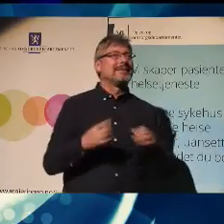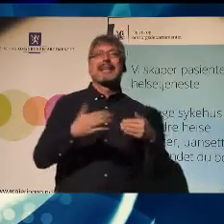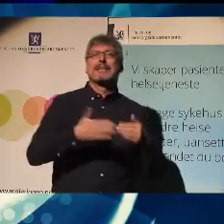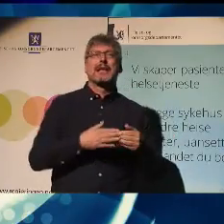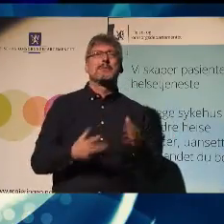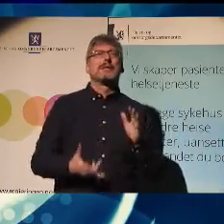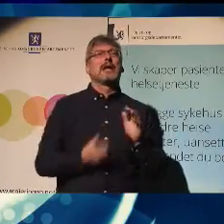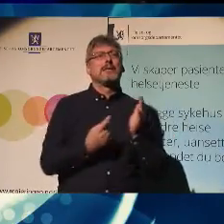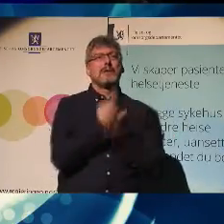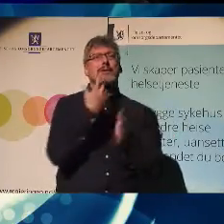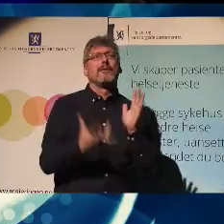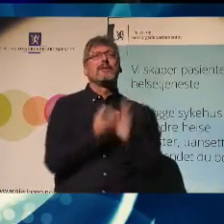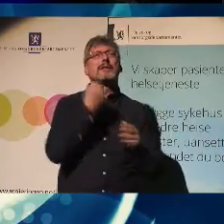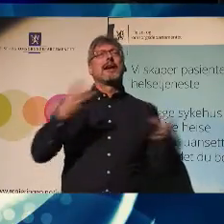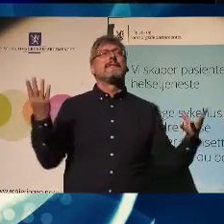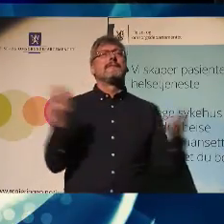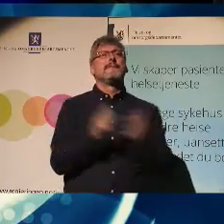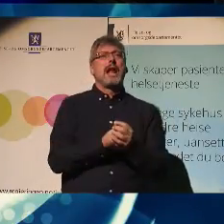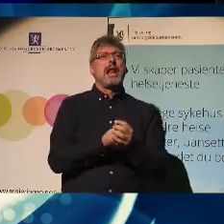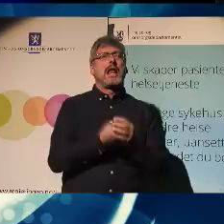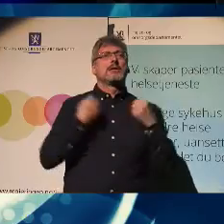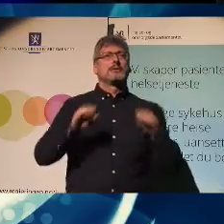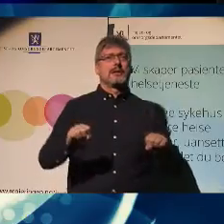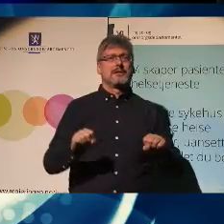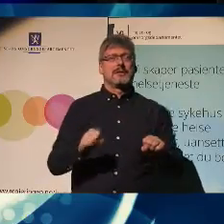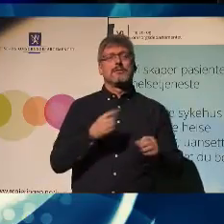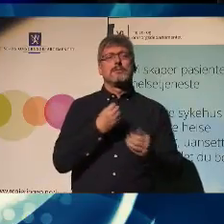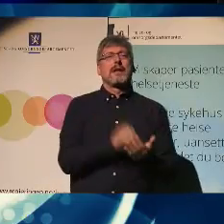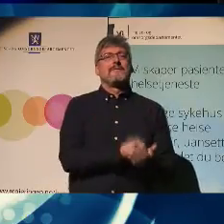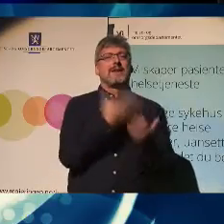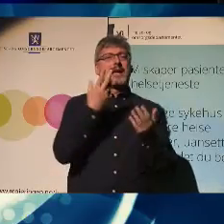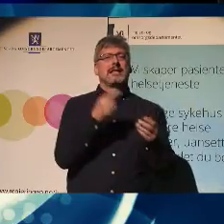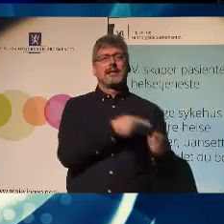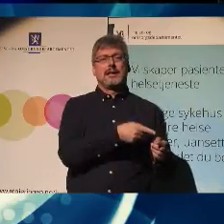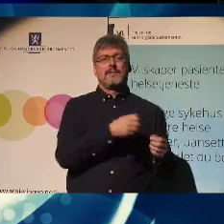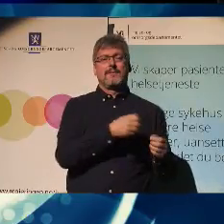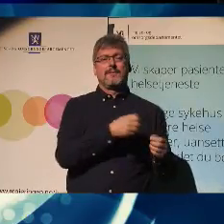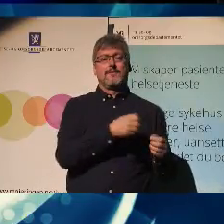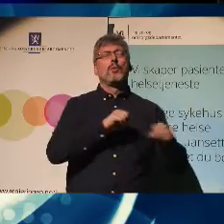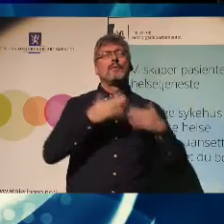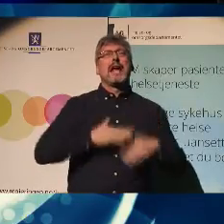den felles satsningen som kan gi den verdien for kommunehelsetjenesten som trengs.